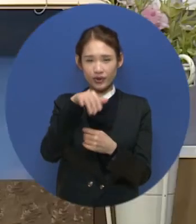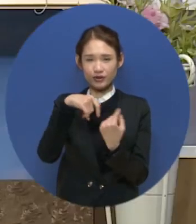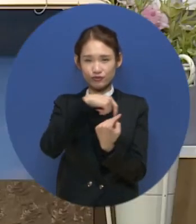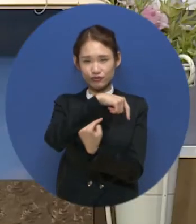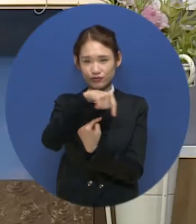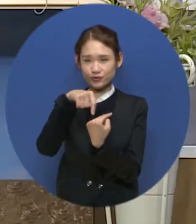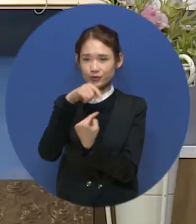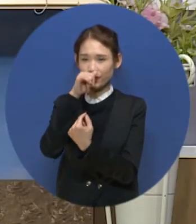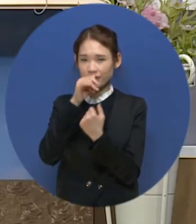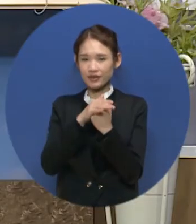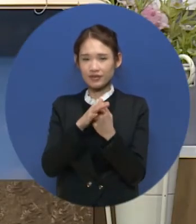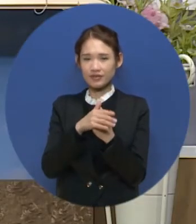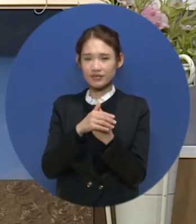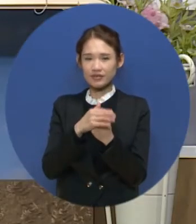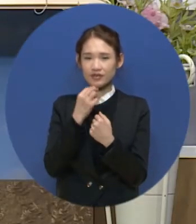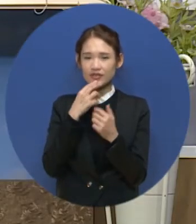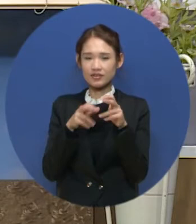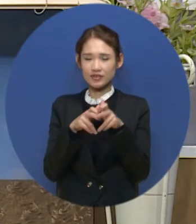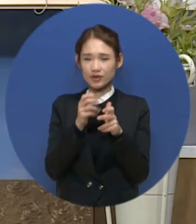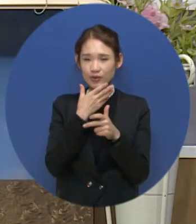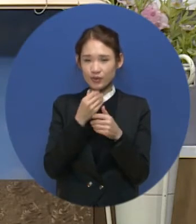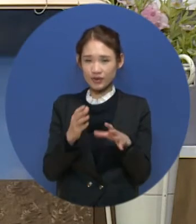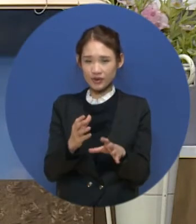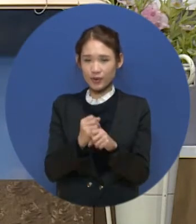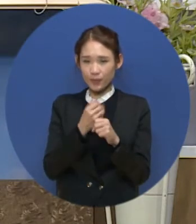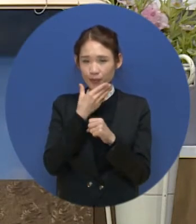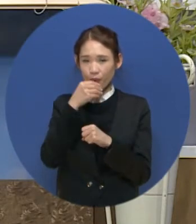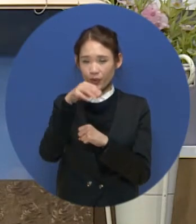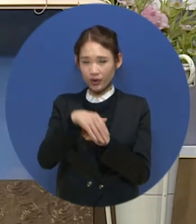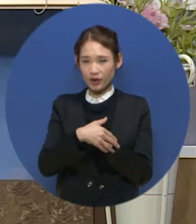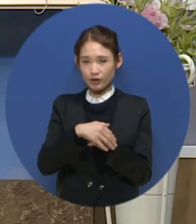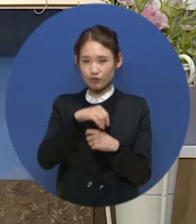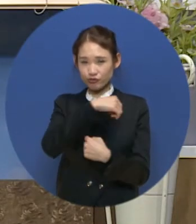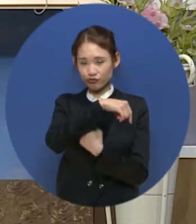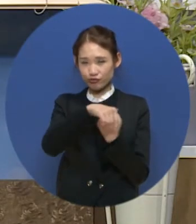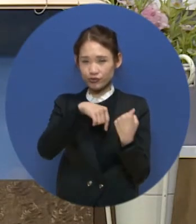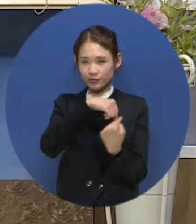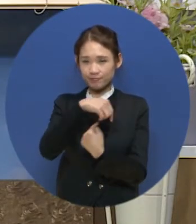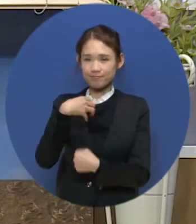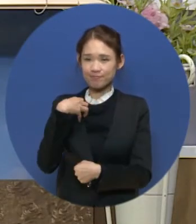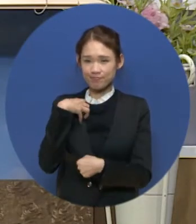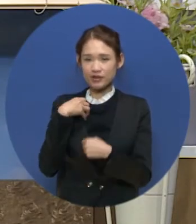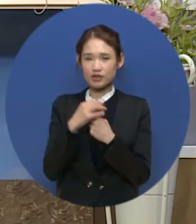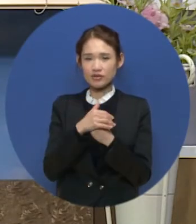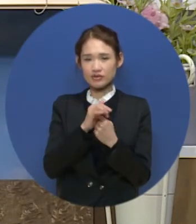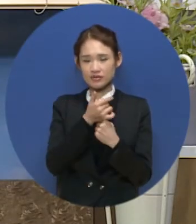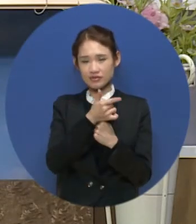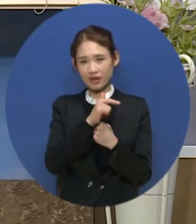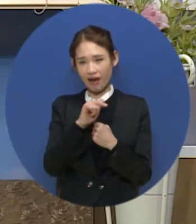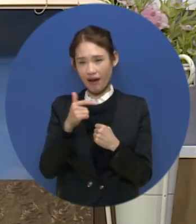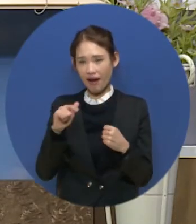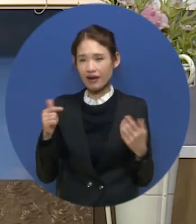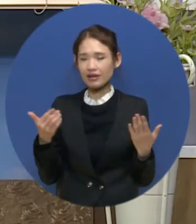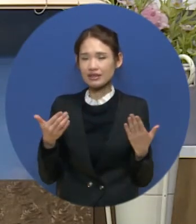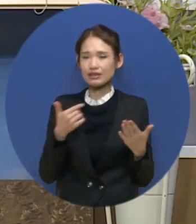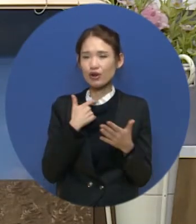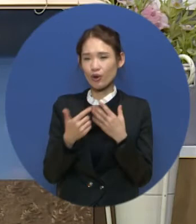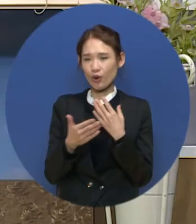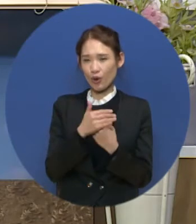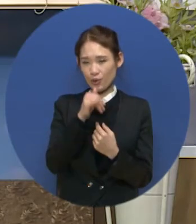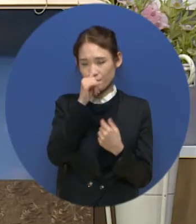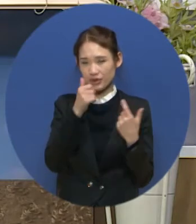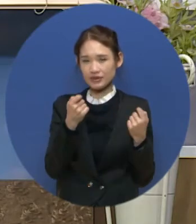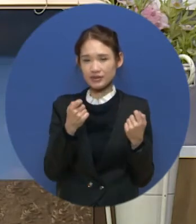계신데 이 시립 서울 장애인 종합복지관을 운영해 오시면서 또 다양한 일들도